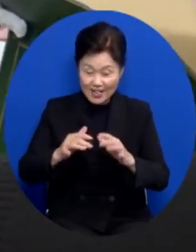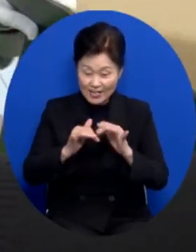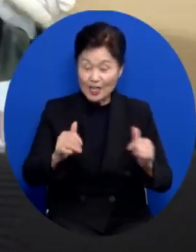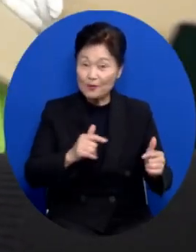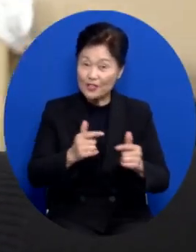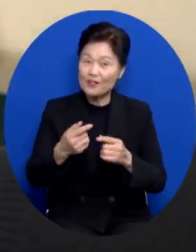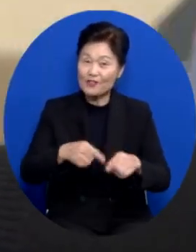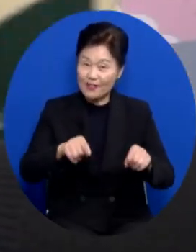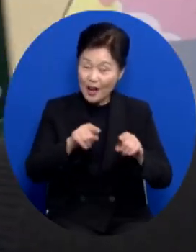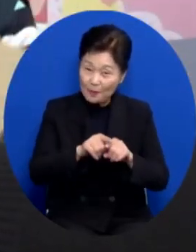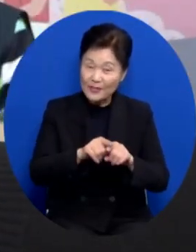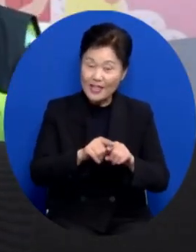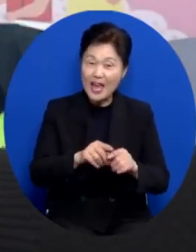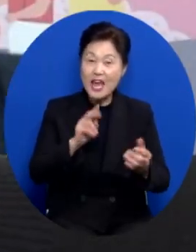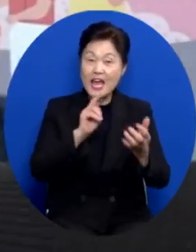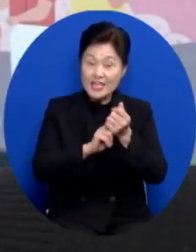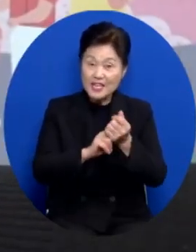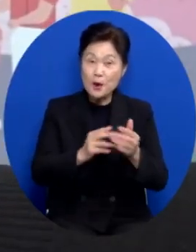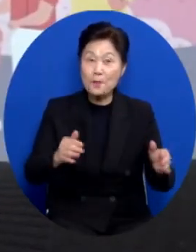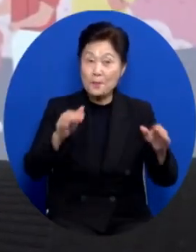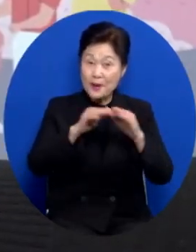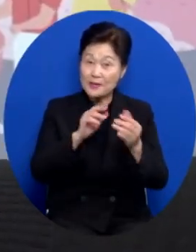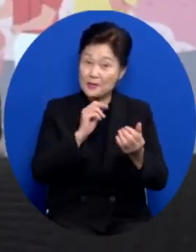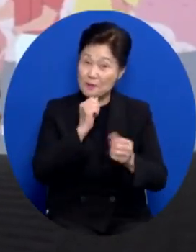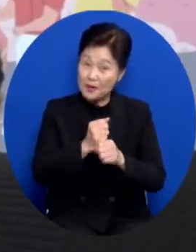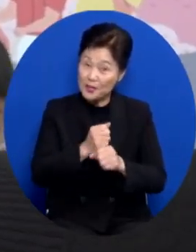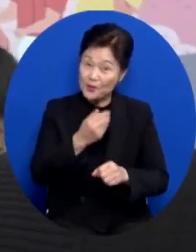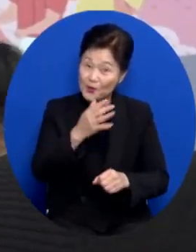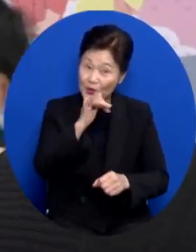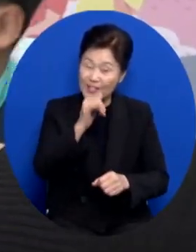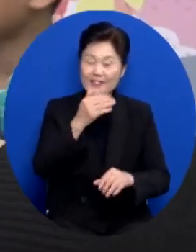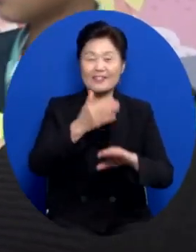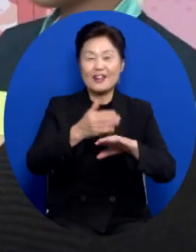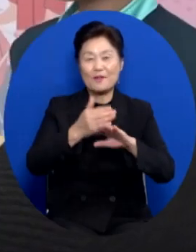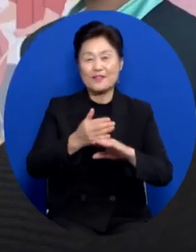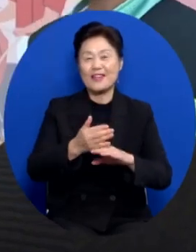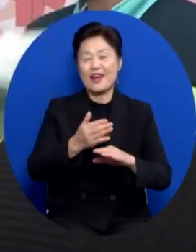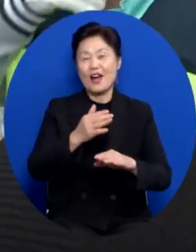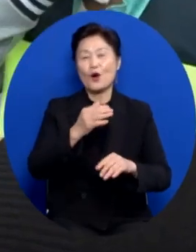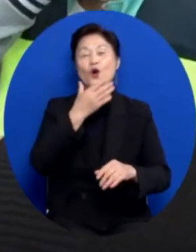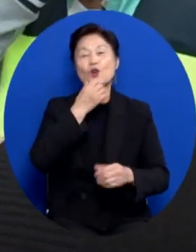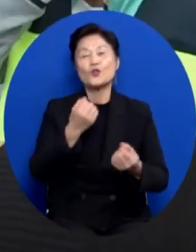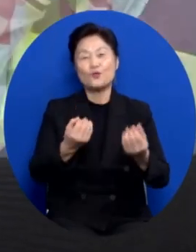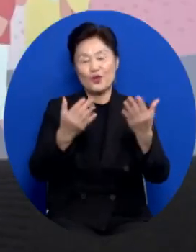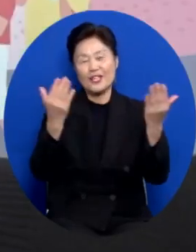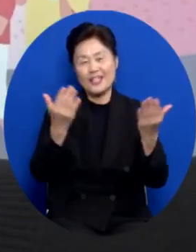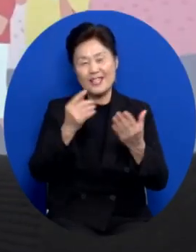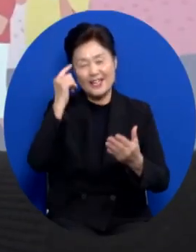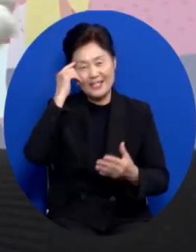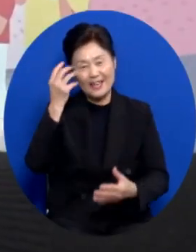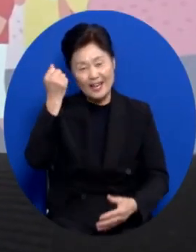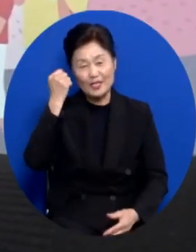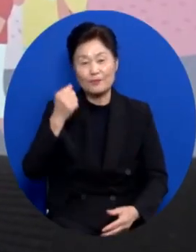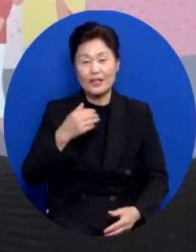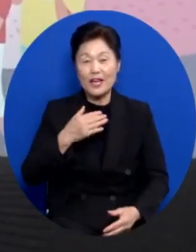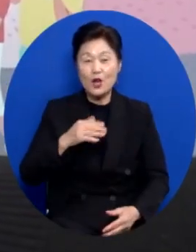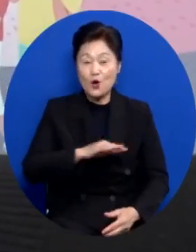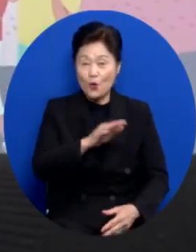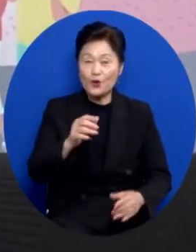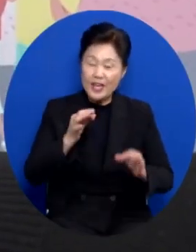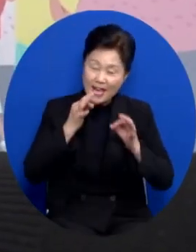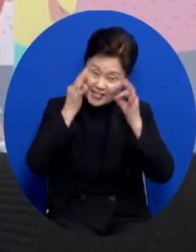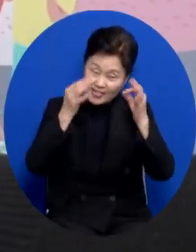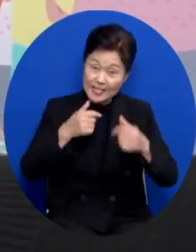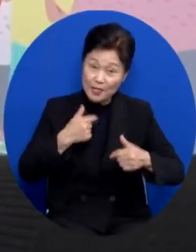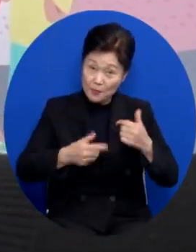함께 미러클 박스를 만들 수 있는 것은 너무나 감사한 일이고 축복된 일이라고 생각됩니다. 저희의 정성을